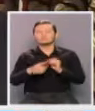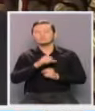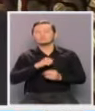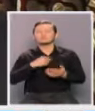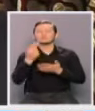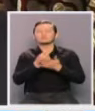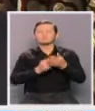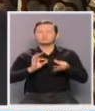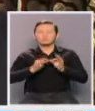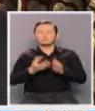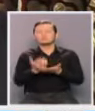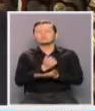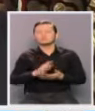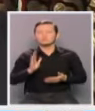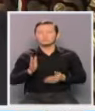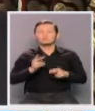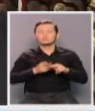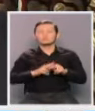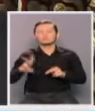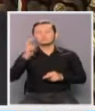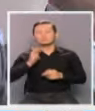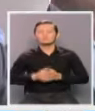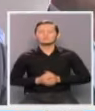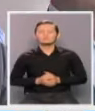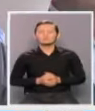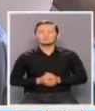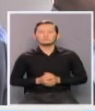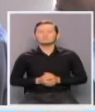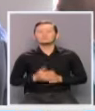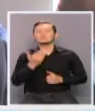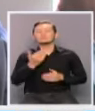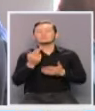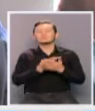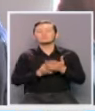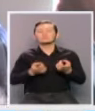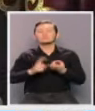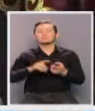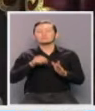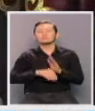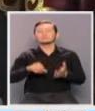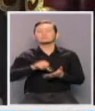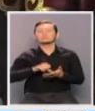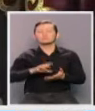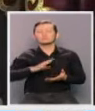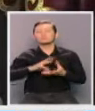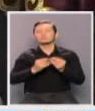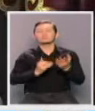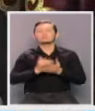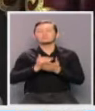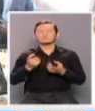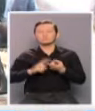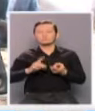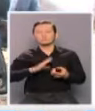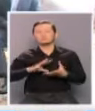до зрителя свое произведение, раскрыть его суть. Его картины побывали на мировых выставках, заслужили высокого признания.